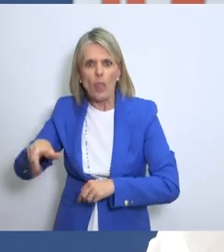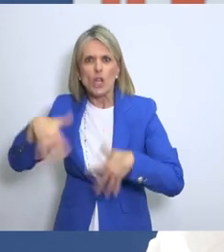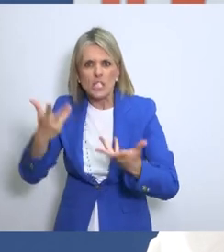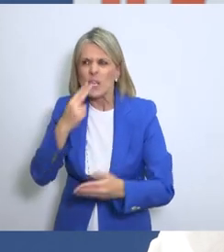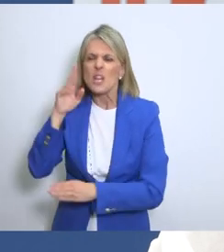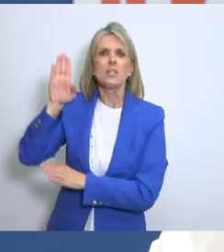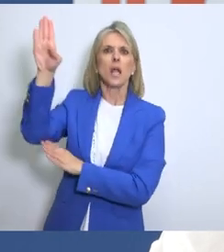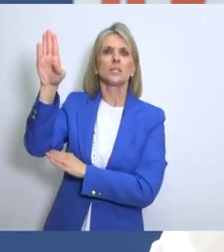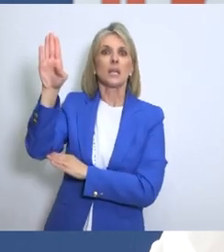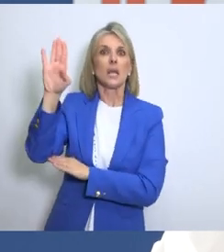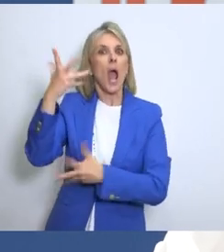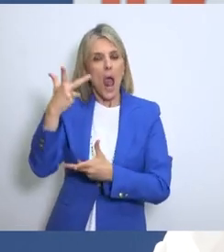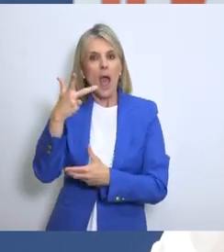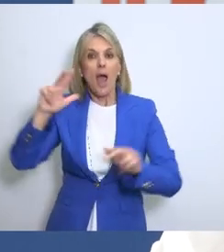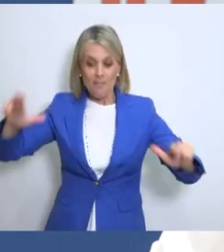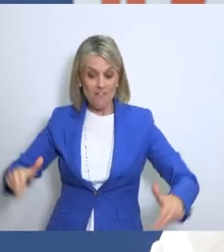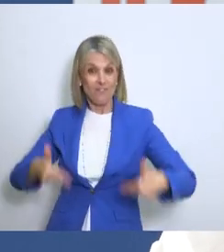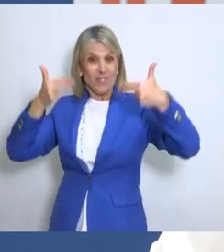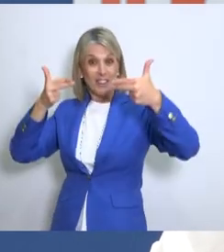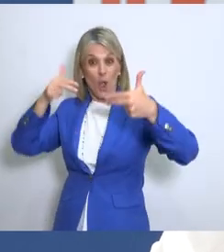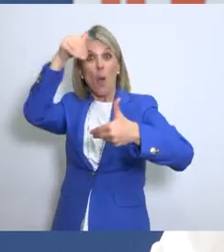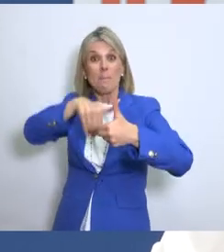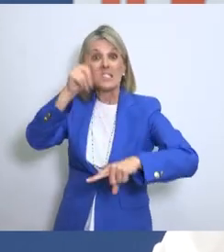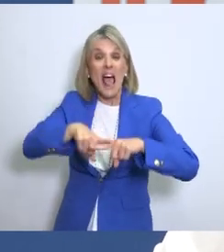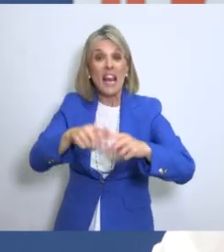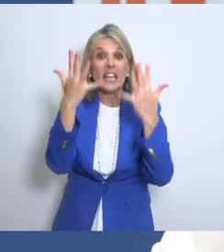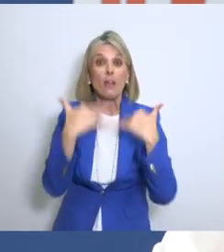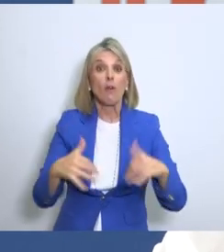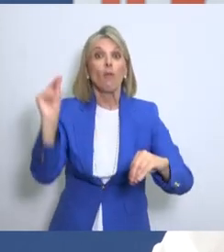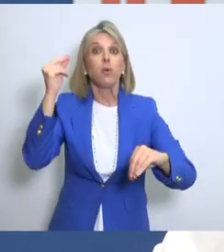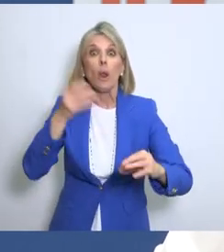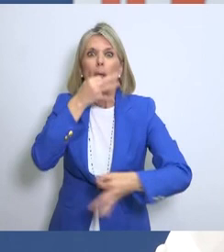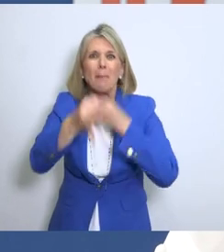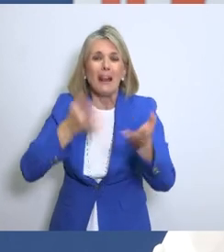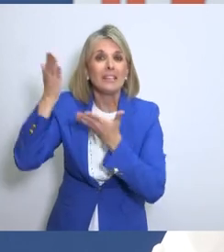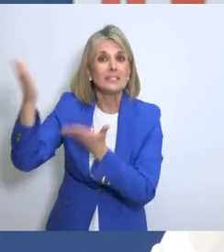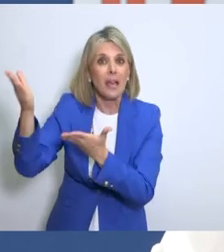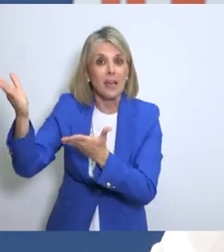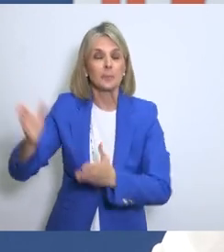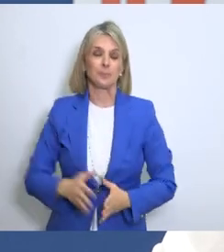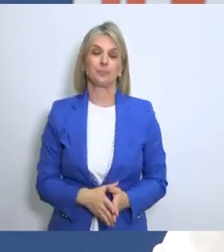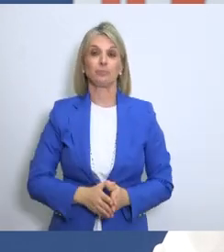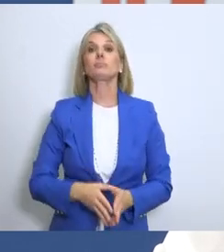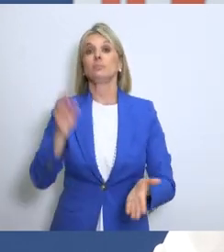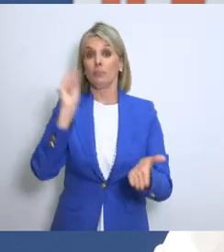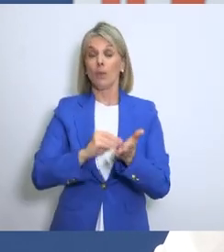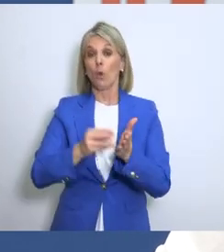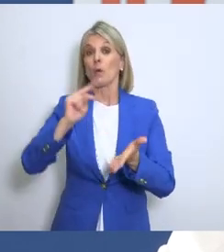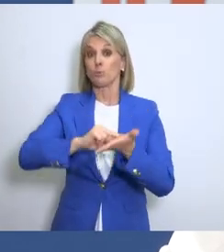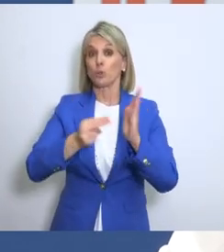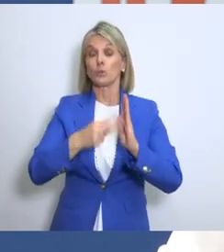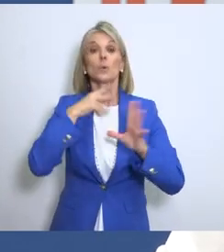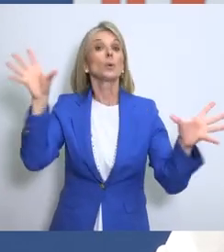Η εποχή μας σφραγίζεται από τον κίνδυνο ενός νέου παγκόσμιου πολέμου, ακόμα και με πυρηνικά. Σε αυτήν την